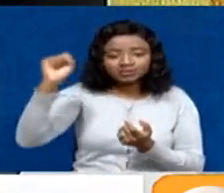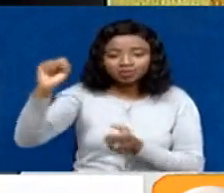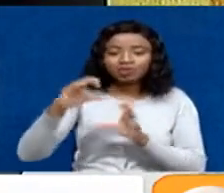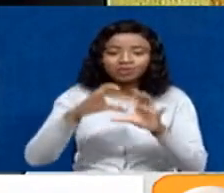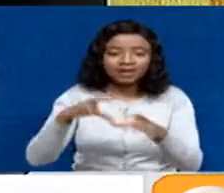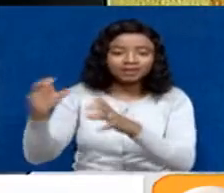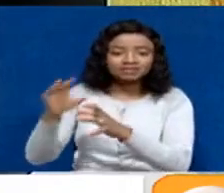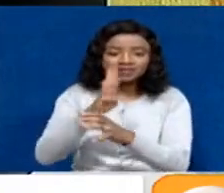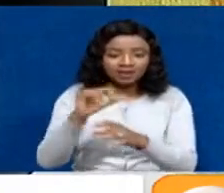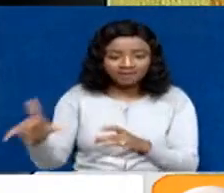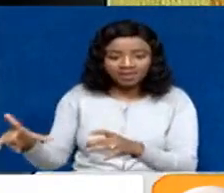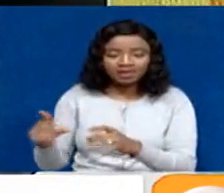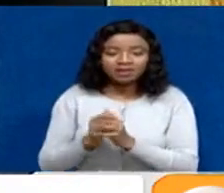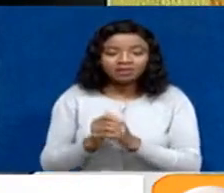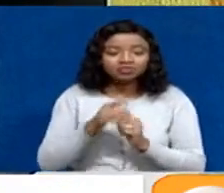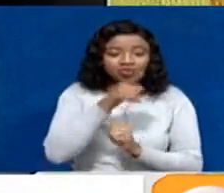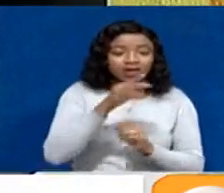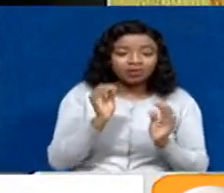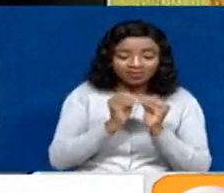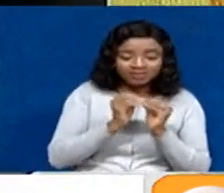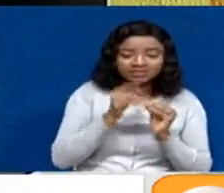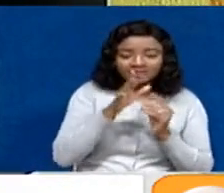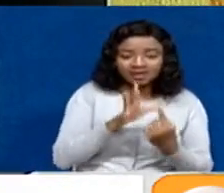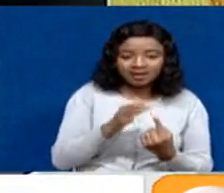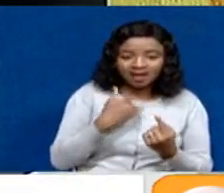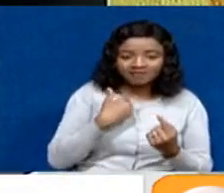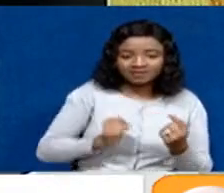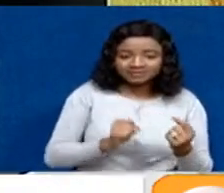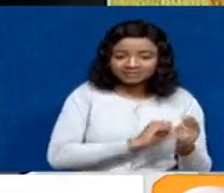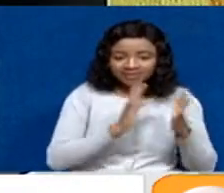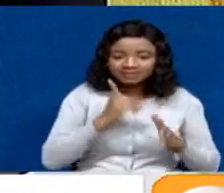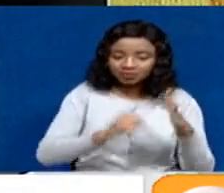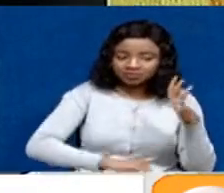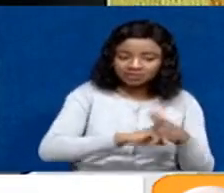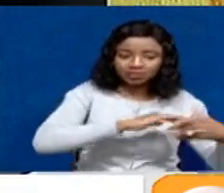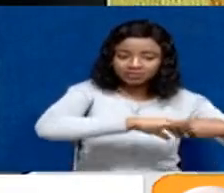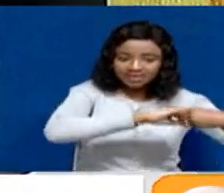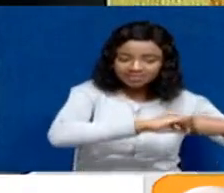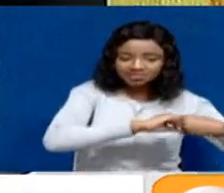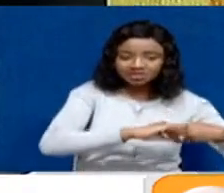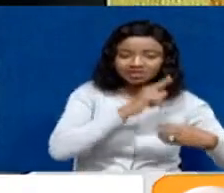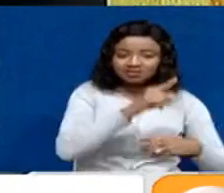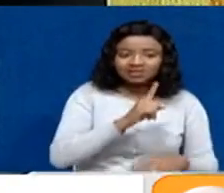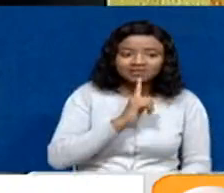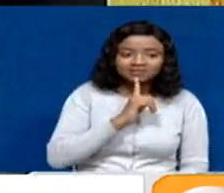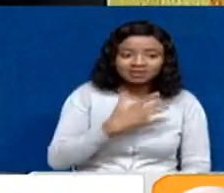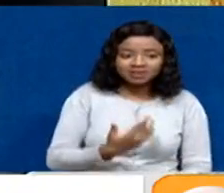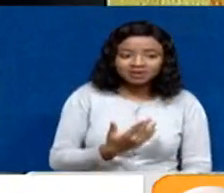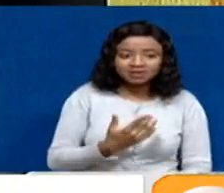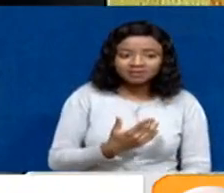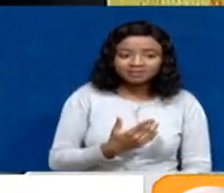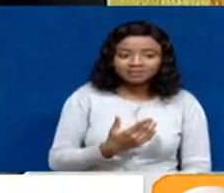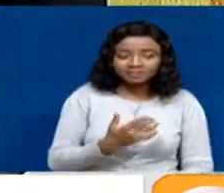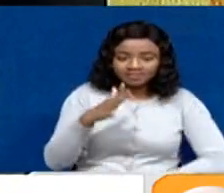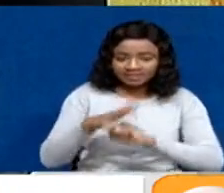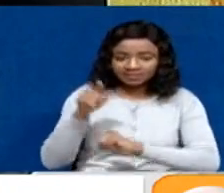hilo limekuwa likifanya kikao maalum ambapo maseneta wa upande wa handshake wamechangia wakiunga